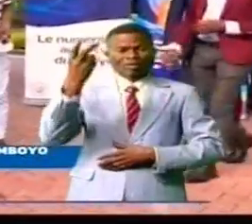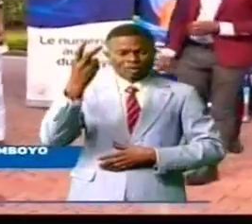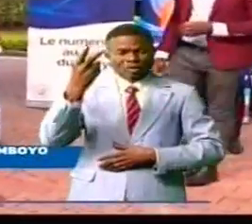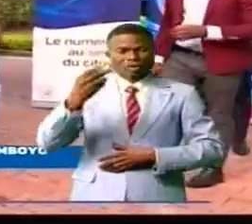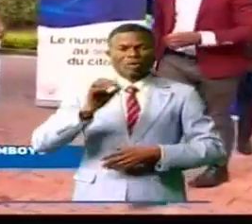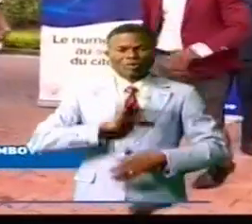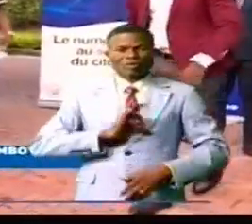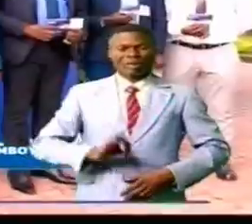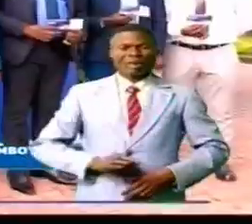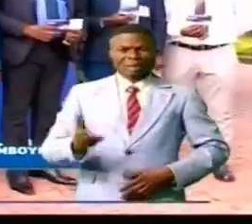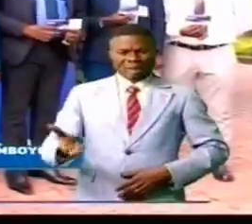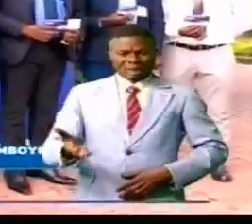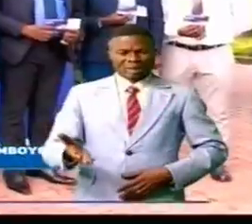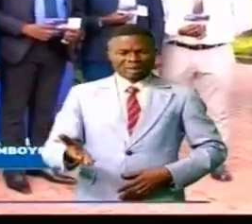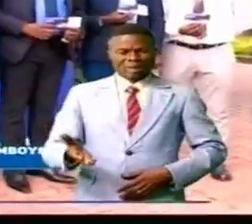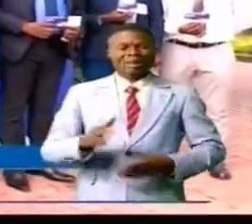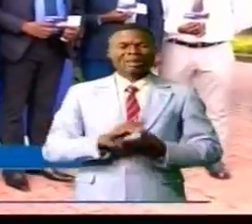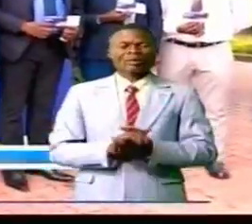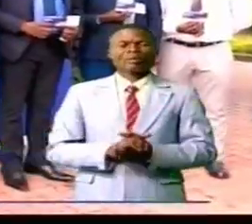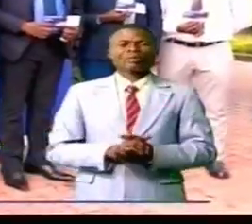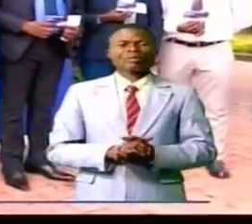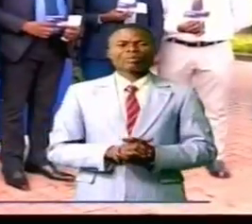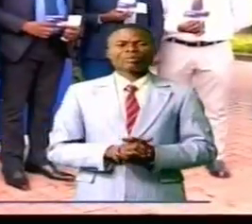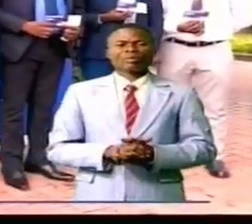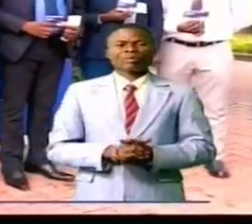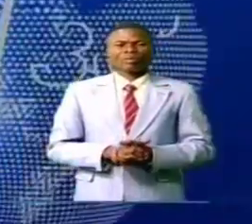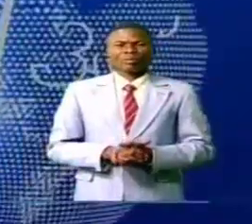chef de l'État, Félix-Antoine Tshisekedi Tshilombo.